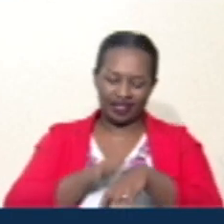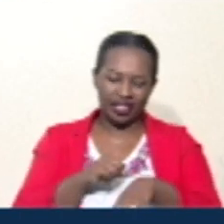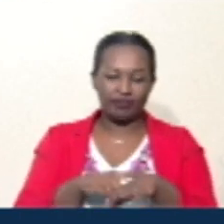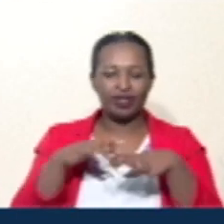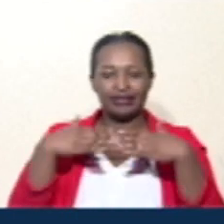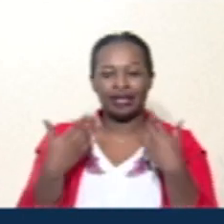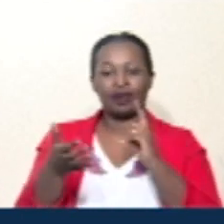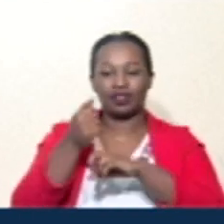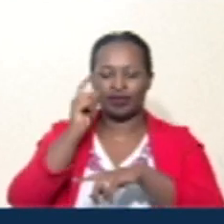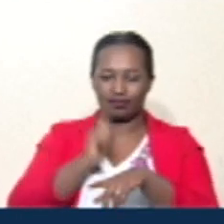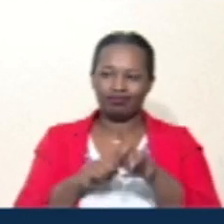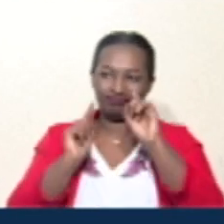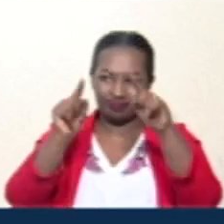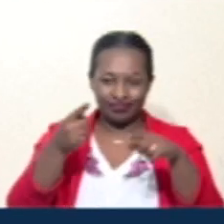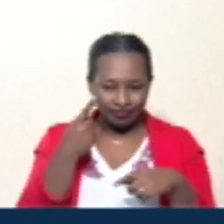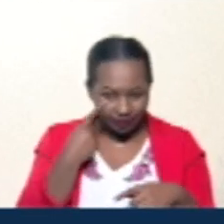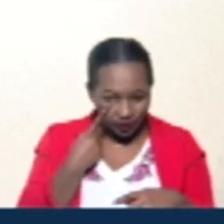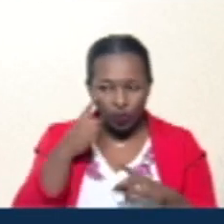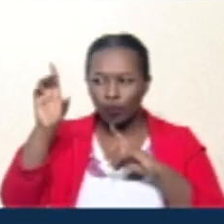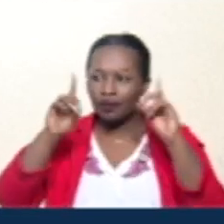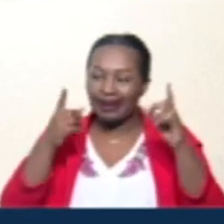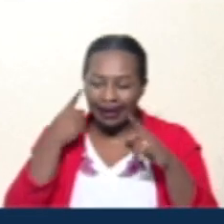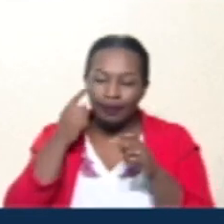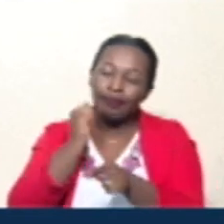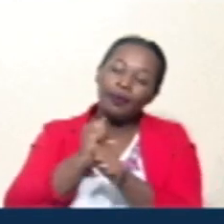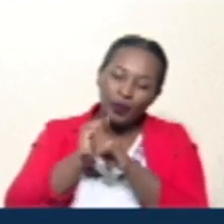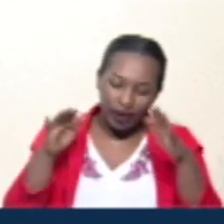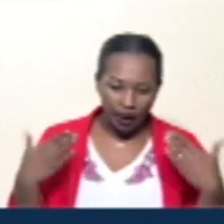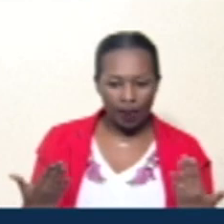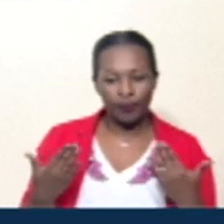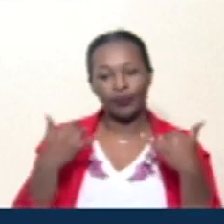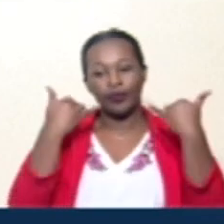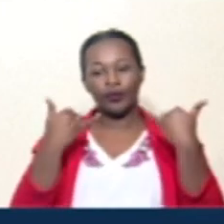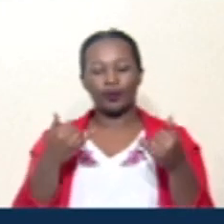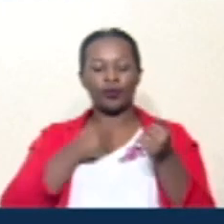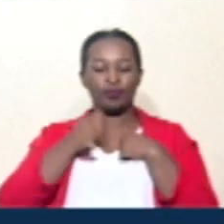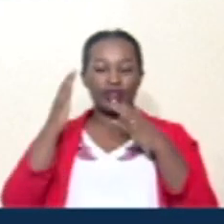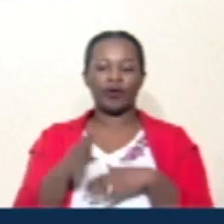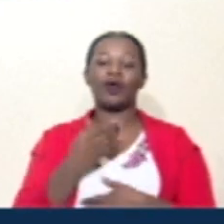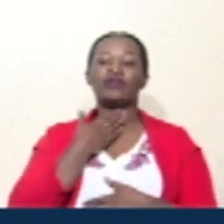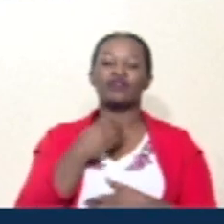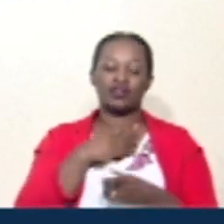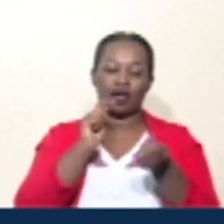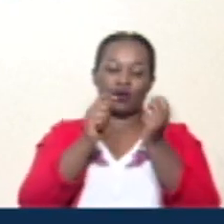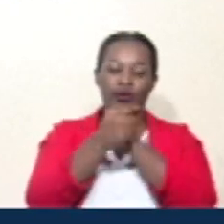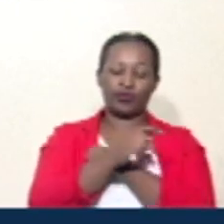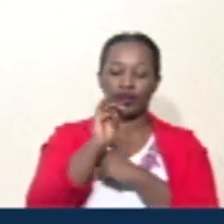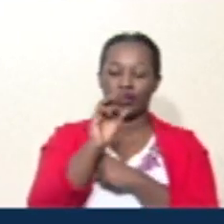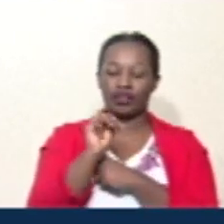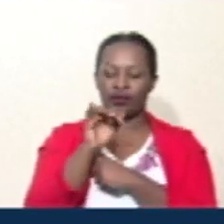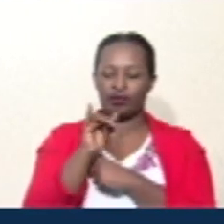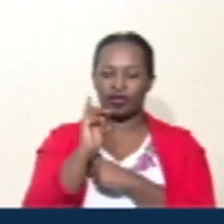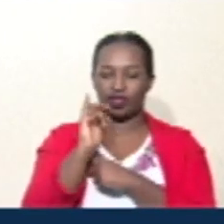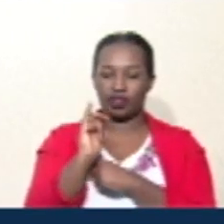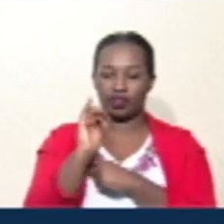se azabona umwanya wo kujya kubireba noneho kuri tere hahandi bikorerwa. Kugeza ubu umunyarwanda wakeneraga guhindurirwa impyiko cyangwa